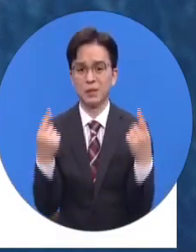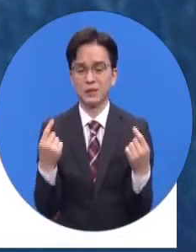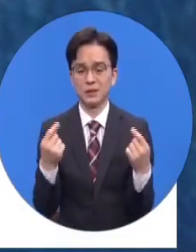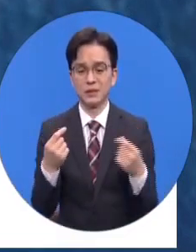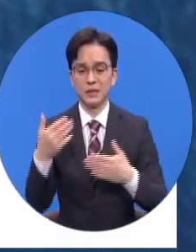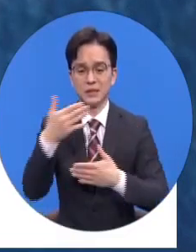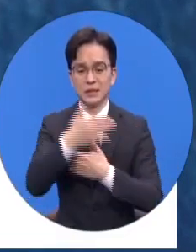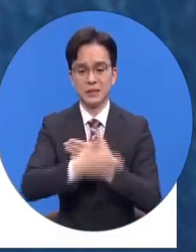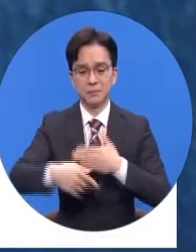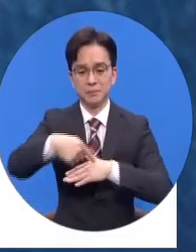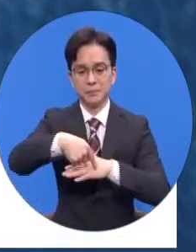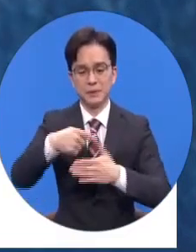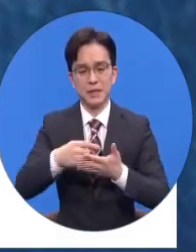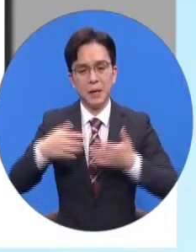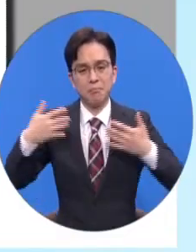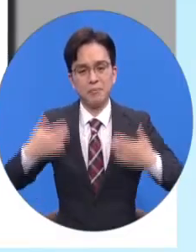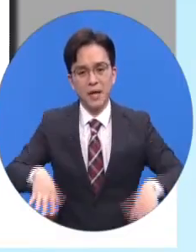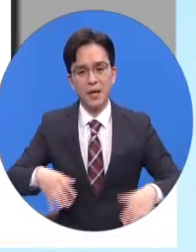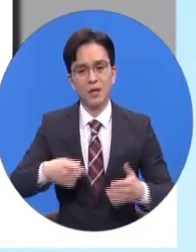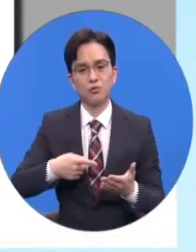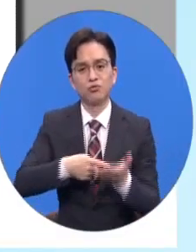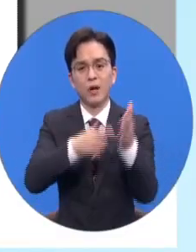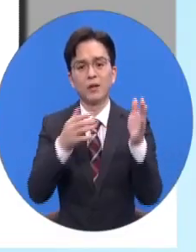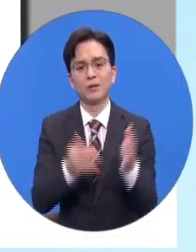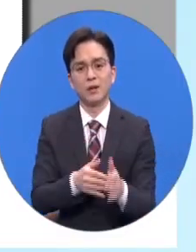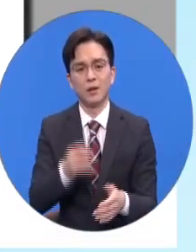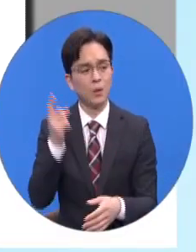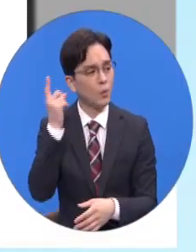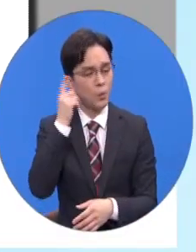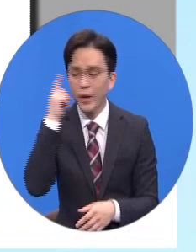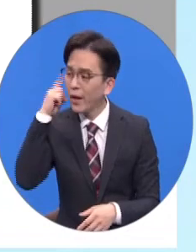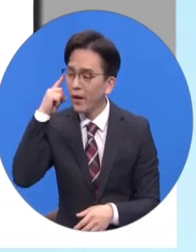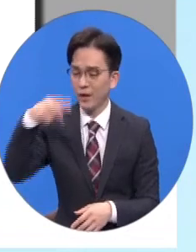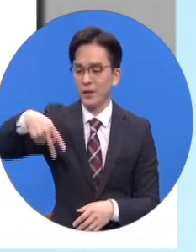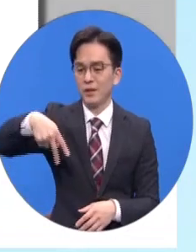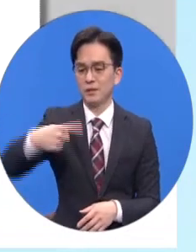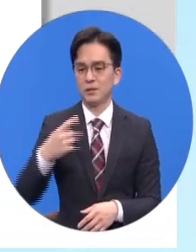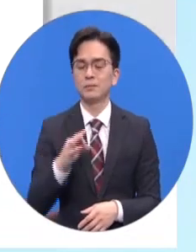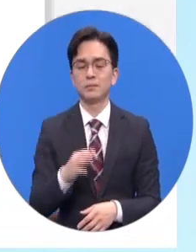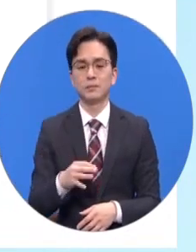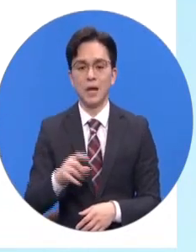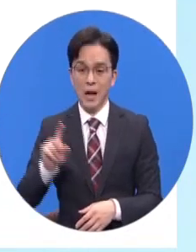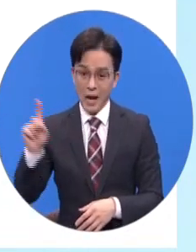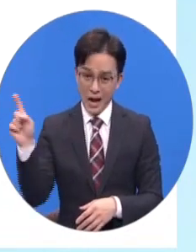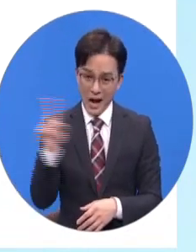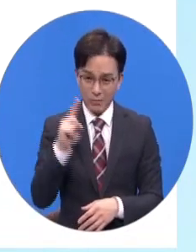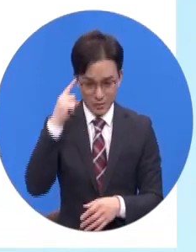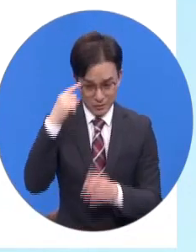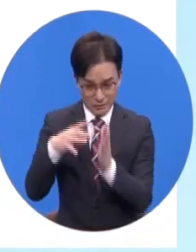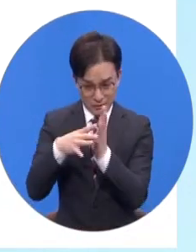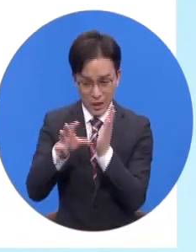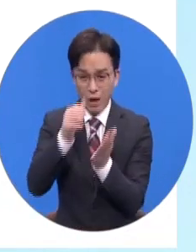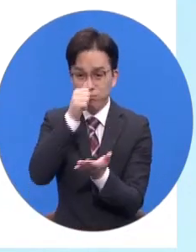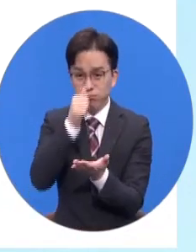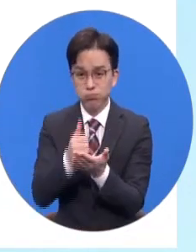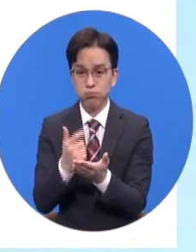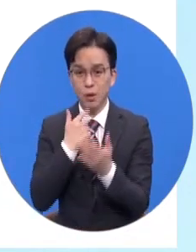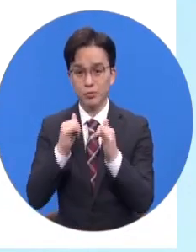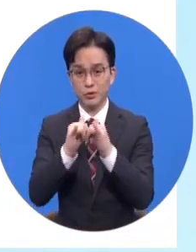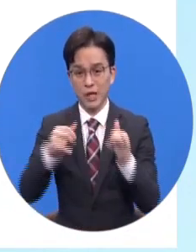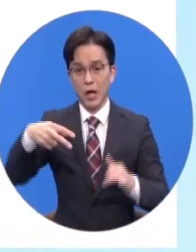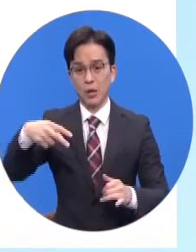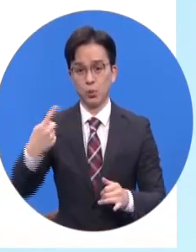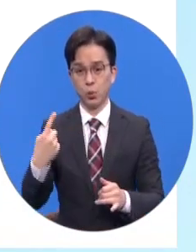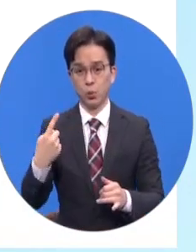저는 그 부분 인정 합니다 그게 왜 필요한가 면 이 흉악범 이라도 적법 절차를 지켜 서 제대로 된 형벌을 부과해야 국가 0 0 벌 권이